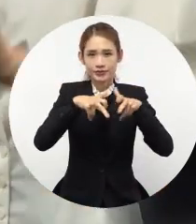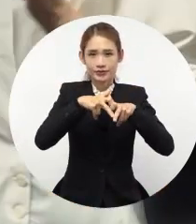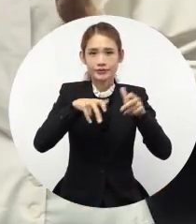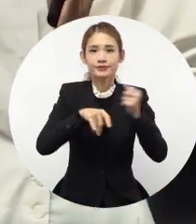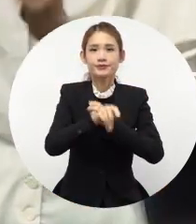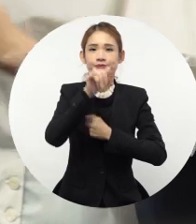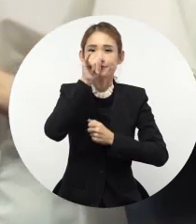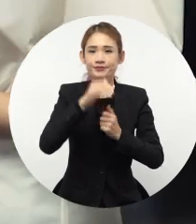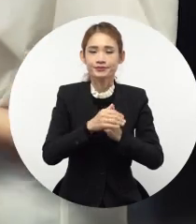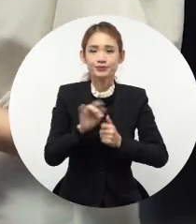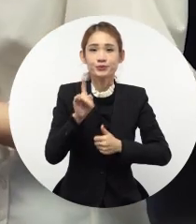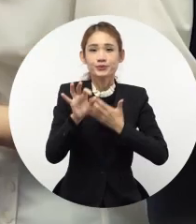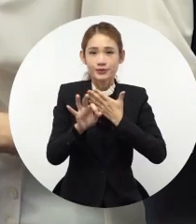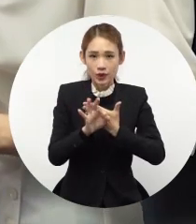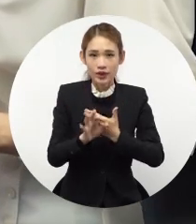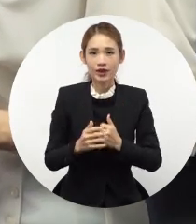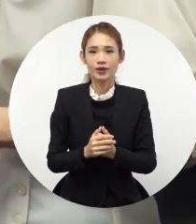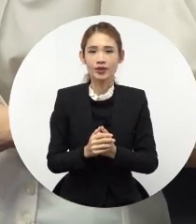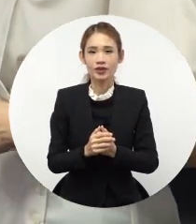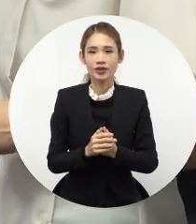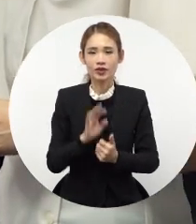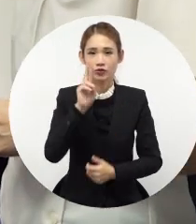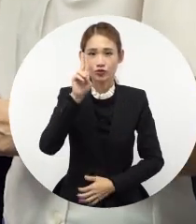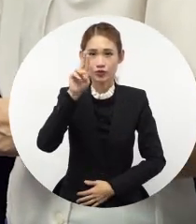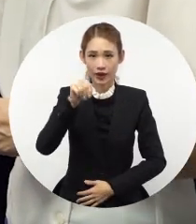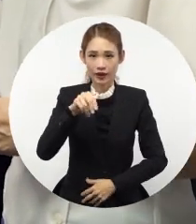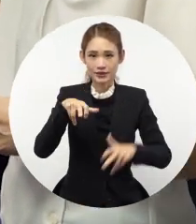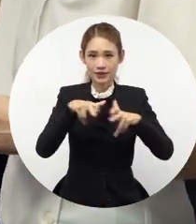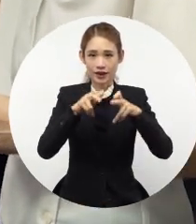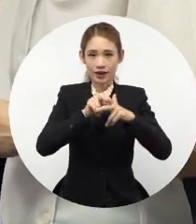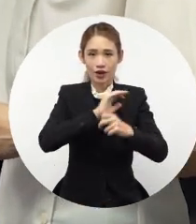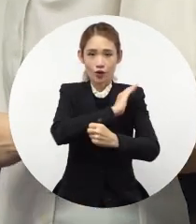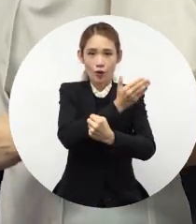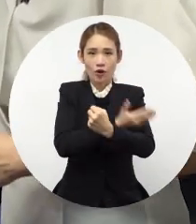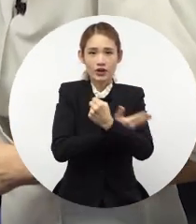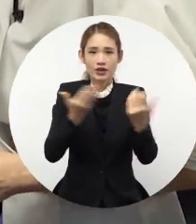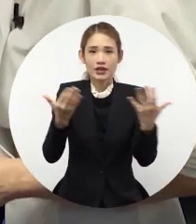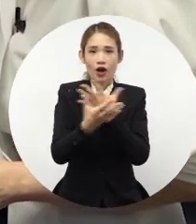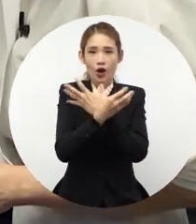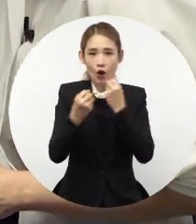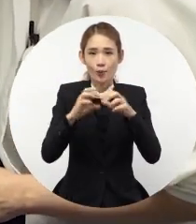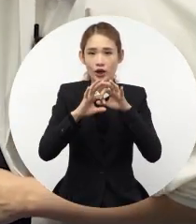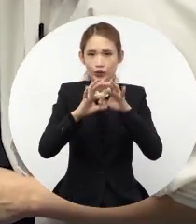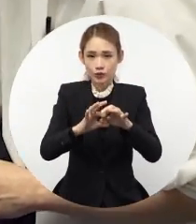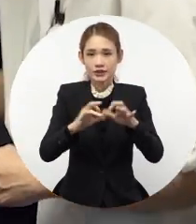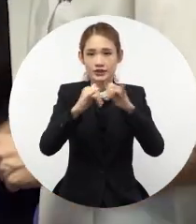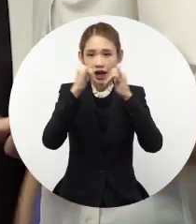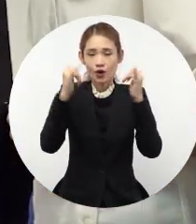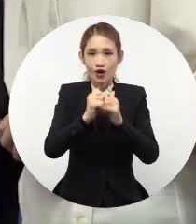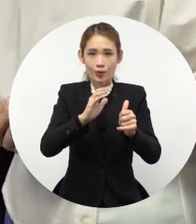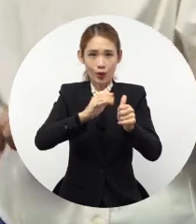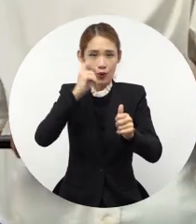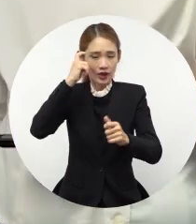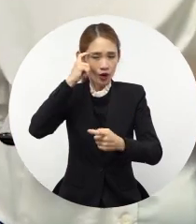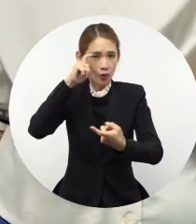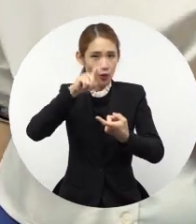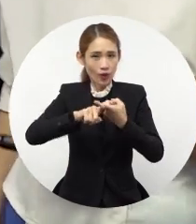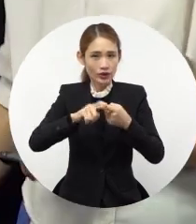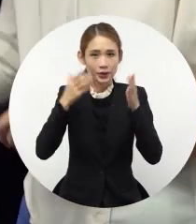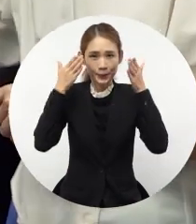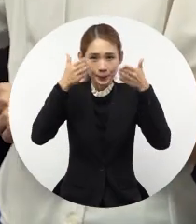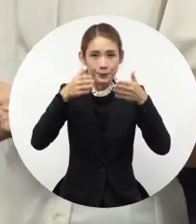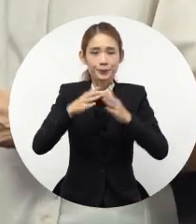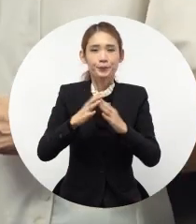합니다. 이게 뭐냐면은요, UN 장애인 권리 협약에 따라서 나왔던 이 사회적 모델의 관점을 반영한